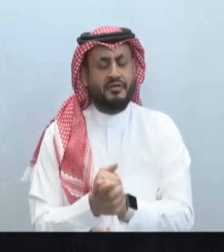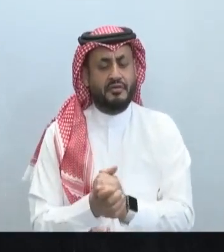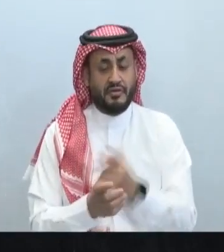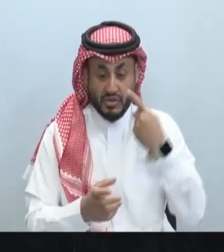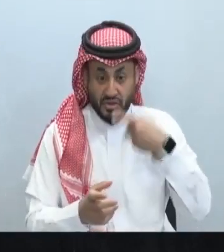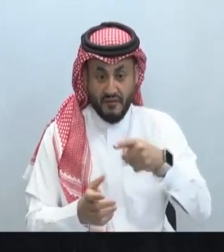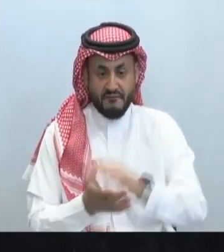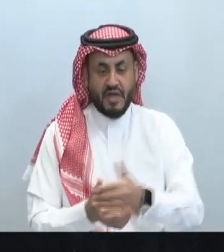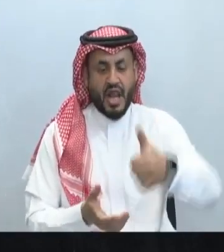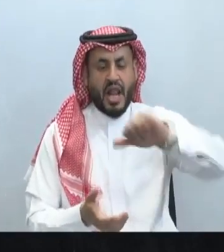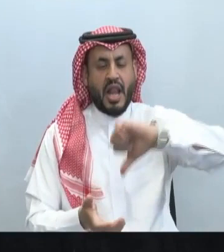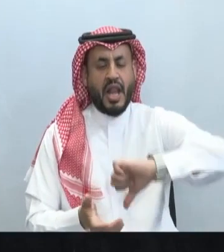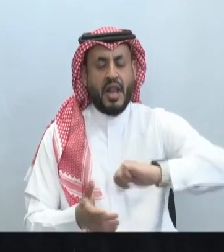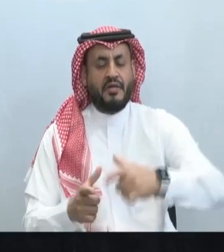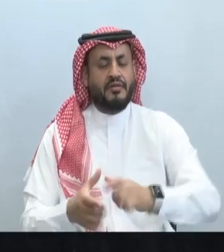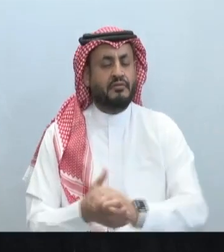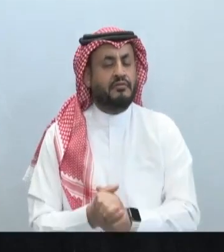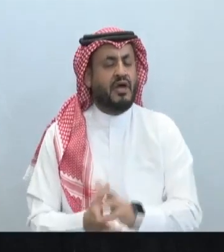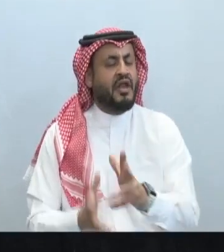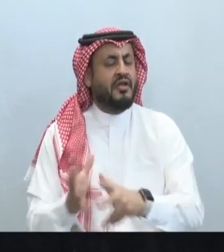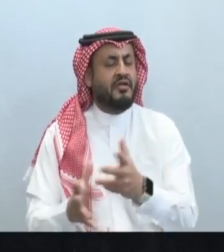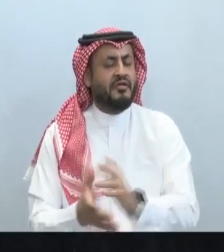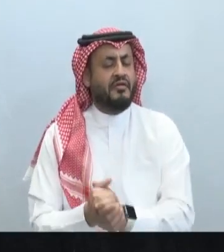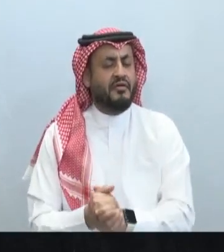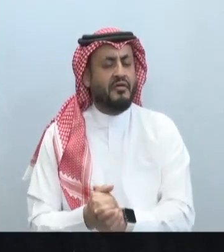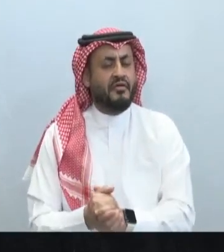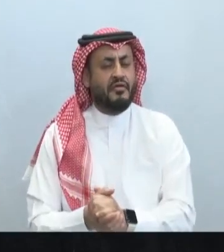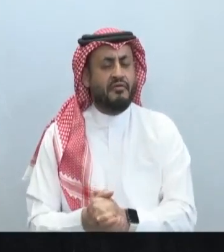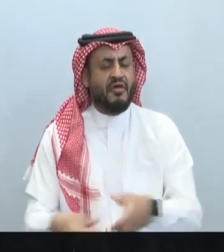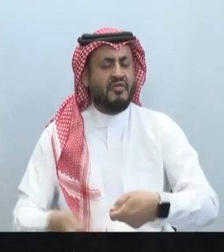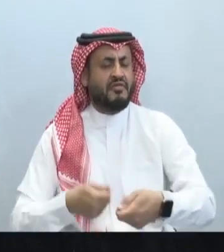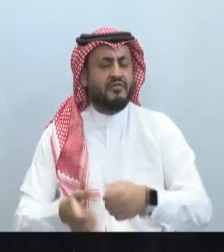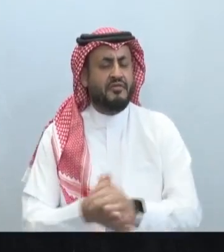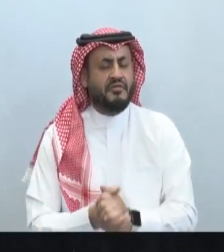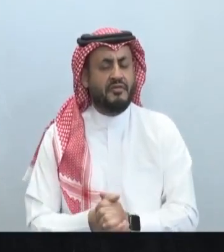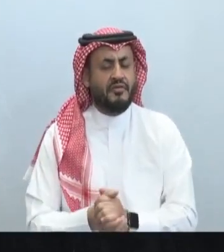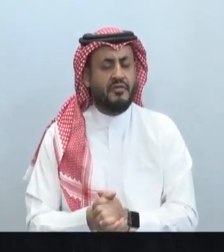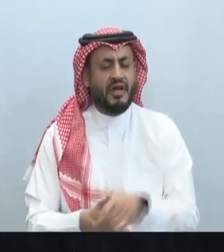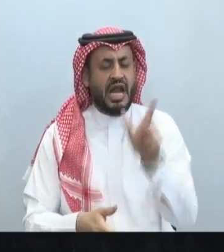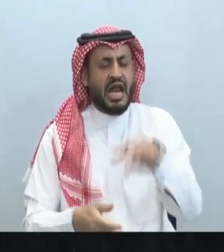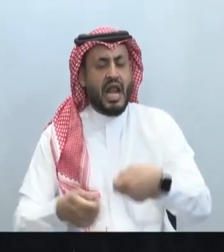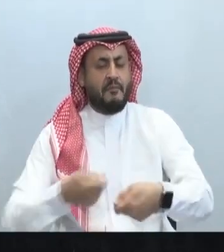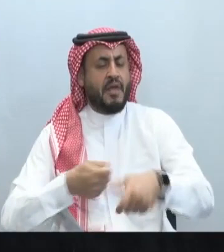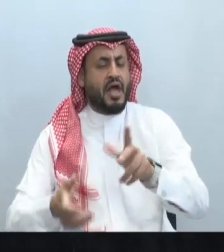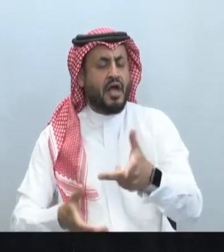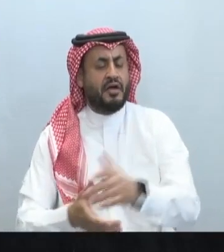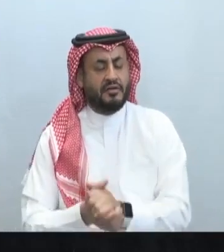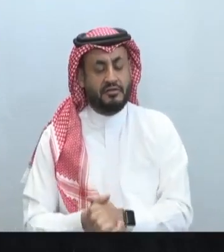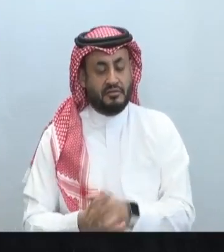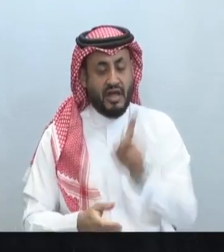عيبا في هذه البضاعه ما رايكم بتصرف البائع والتاجر اليوم